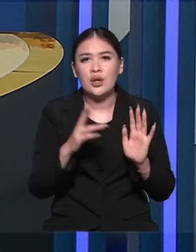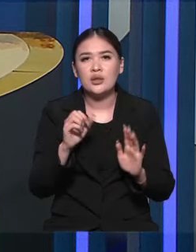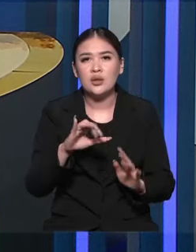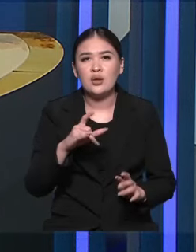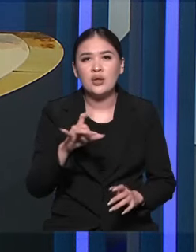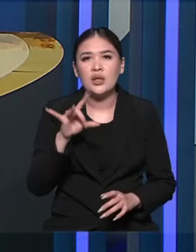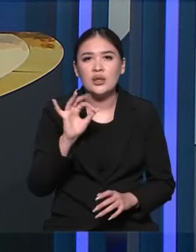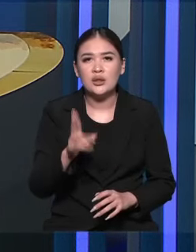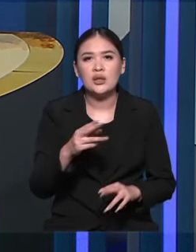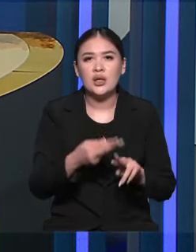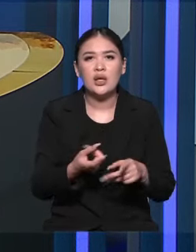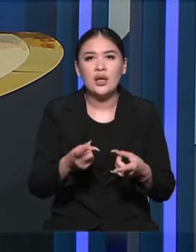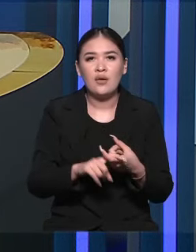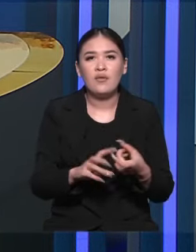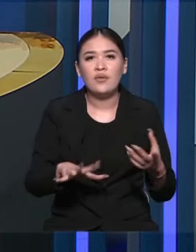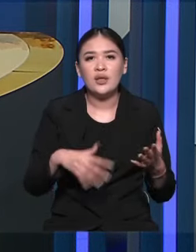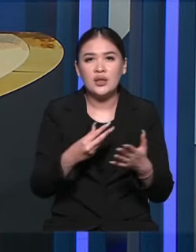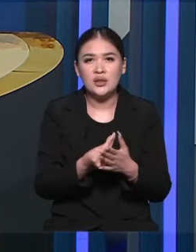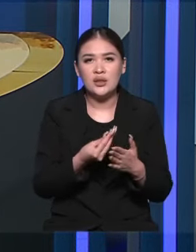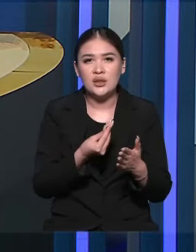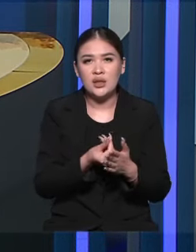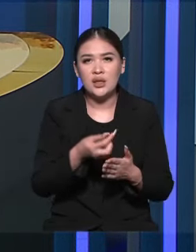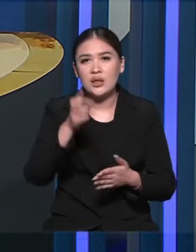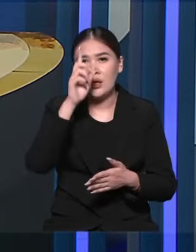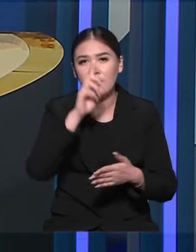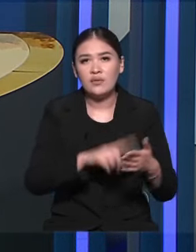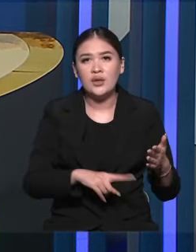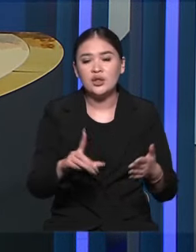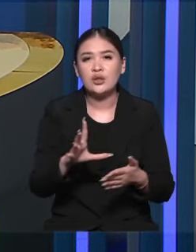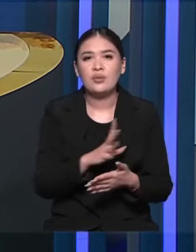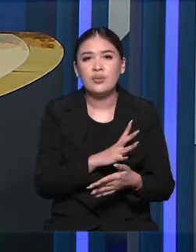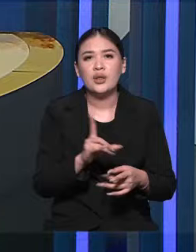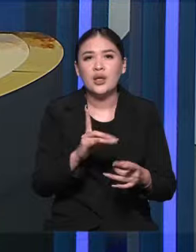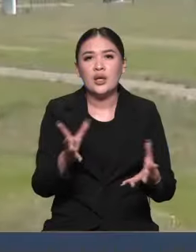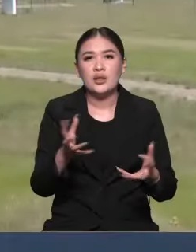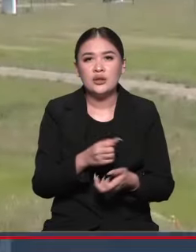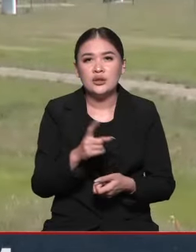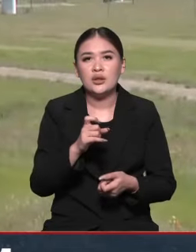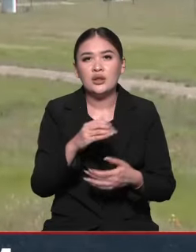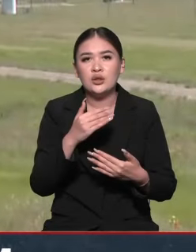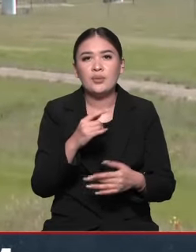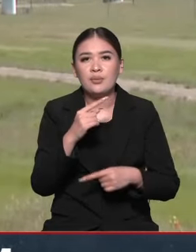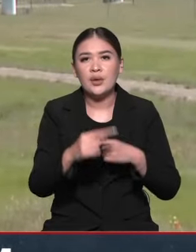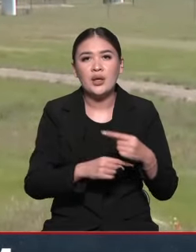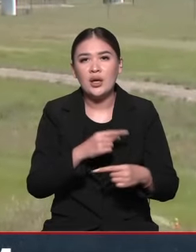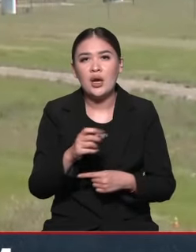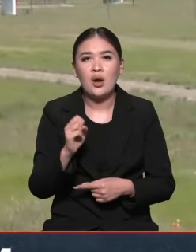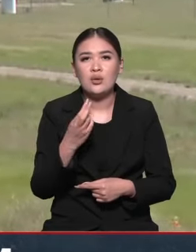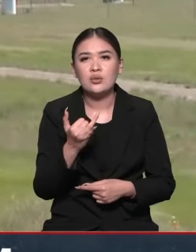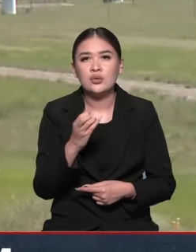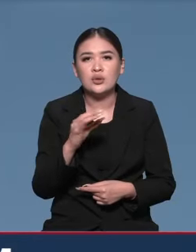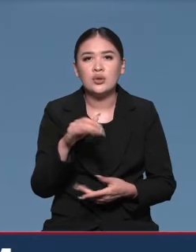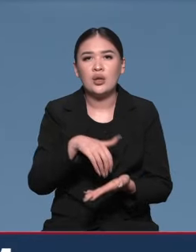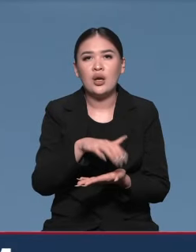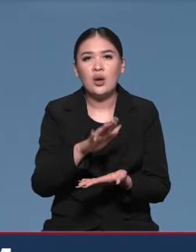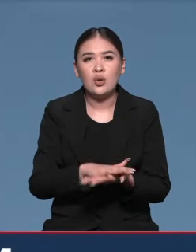В основном они касаются финансирования. Вызвать доверие инвесторов стало возможным в том числе за счет механизма аукционных торгов по